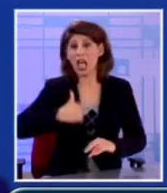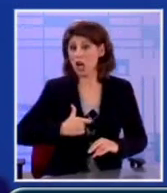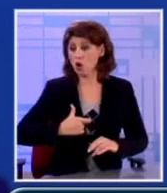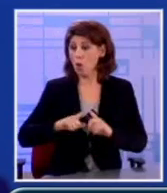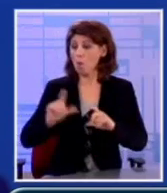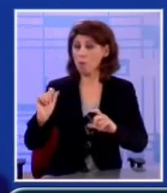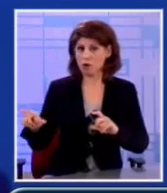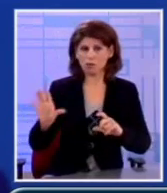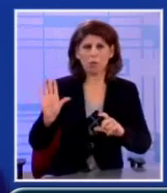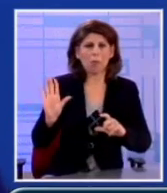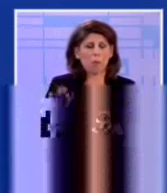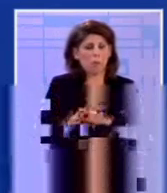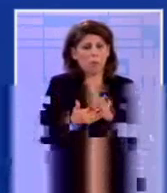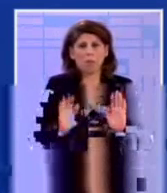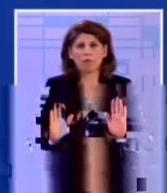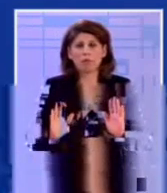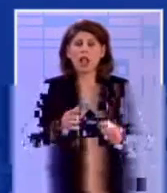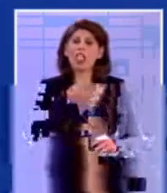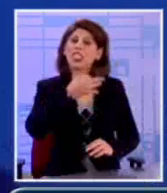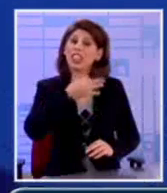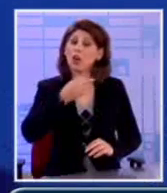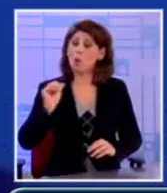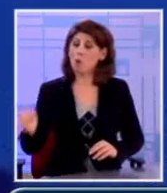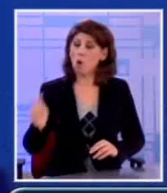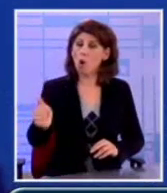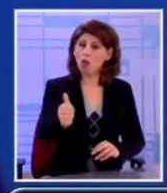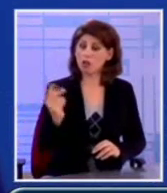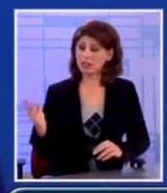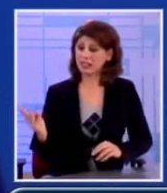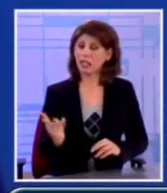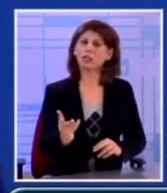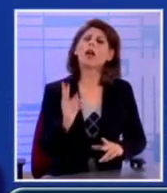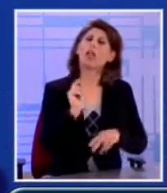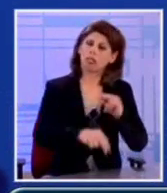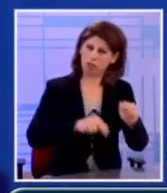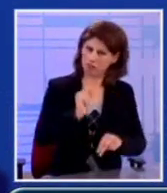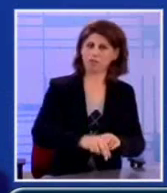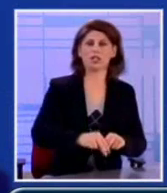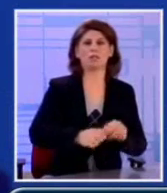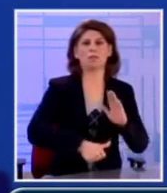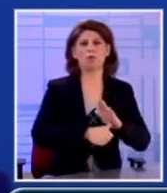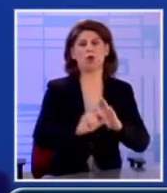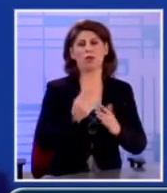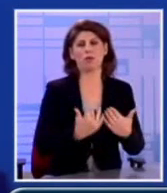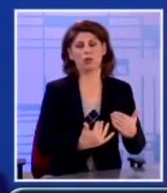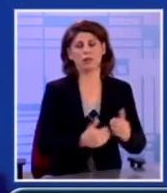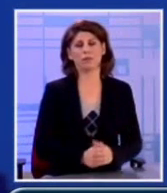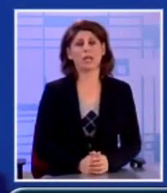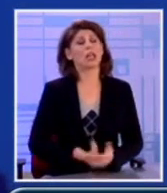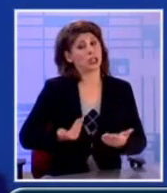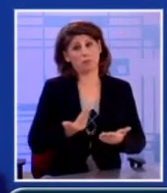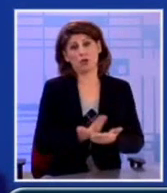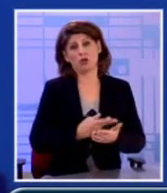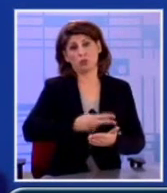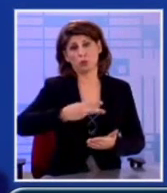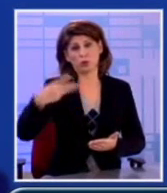εγώ, προέβησαν σε δηλώσεις ότι θα υπερψηφίσουν την πρόταση της κοινοβουλευτικής ομάδας